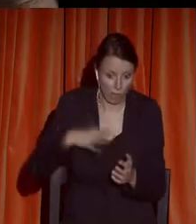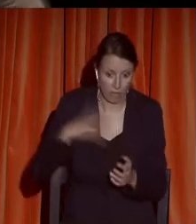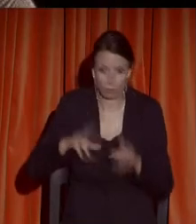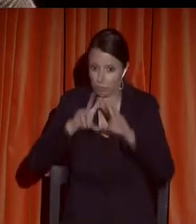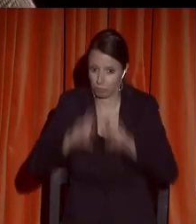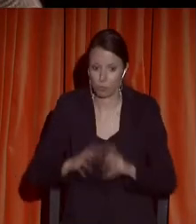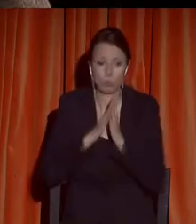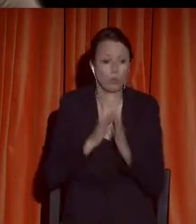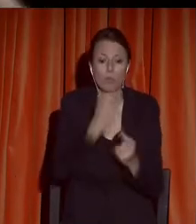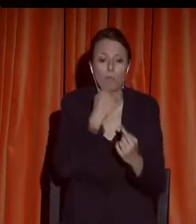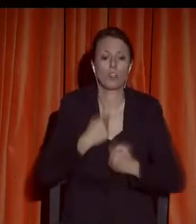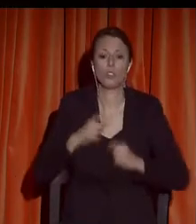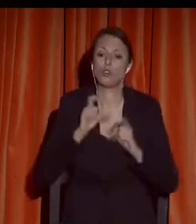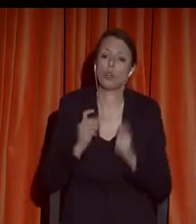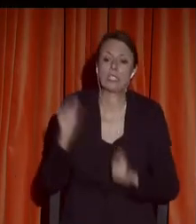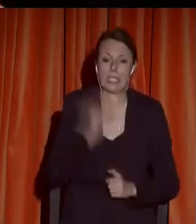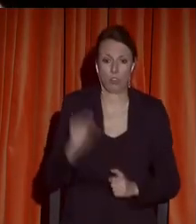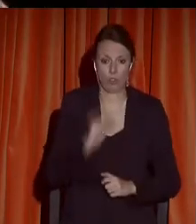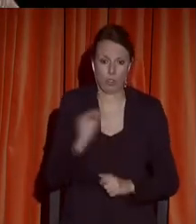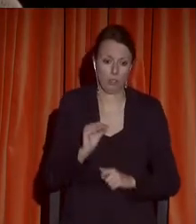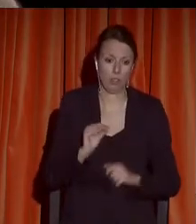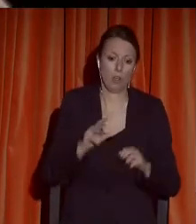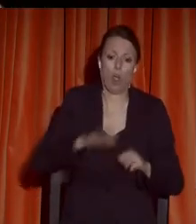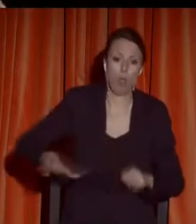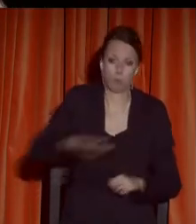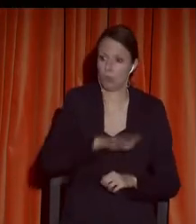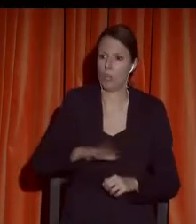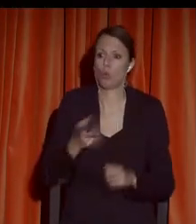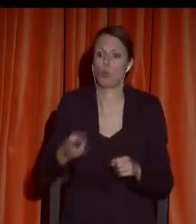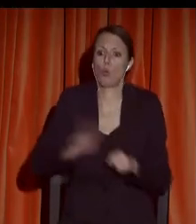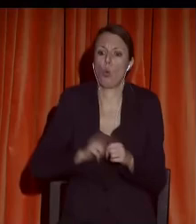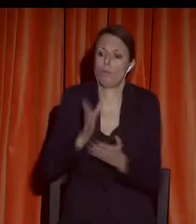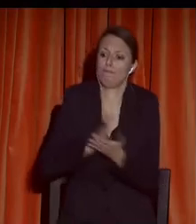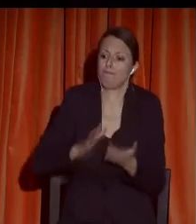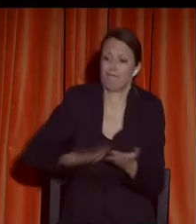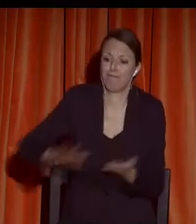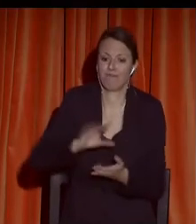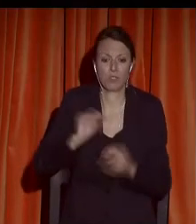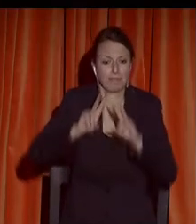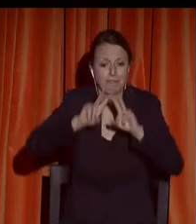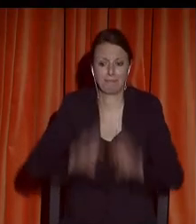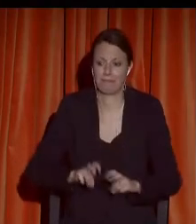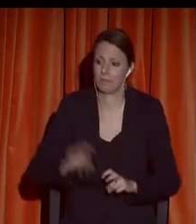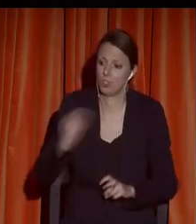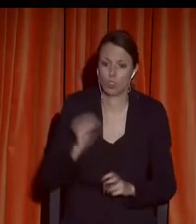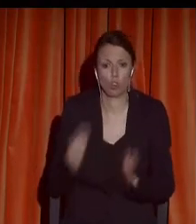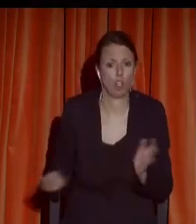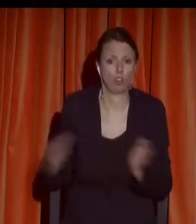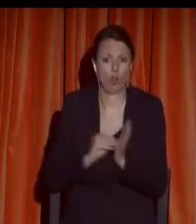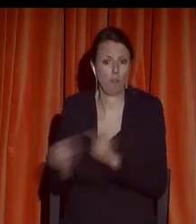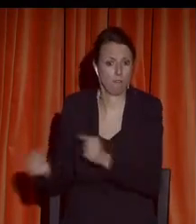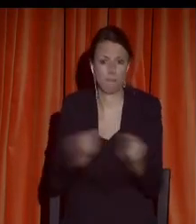co jeszcze, jak ten obszar taki, gdzie możemy poddać pewnej analizie,